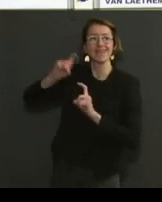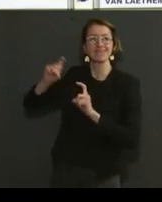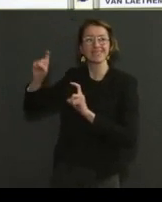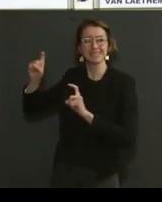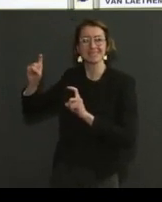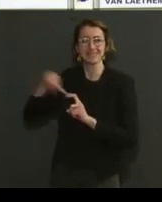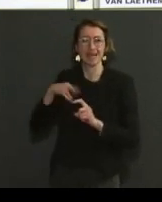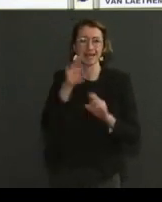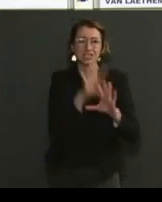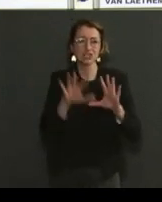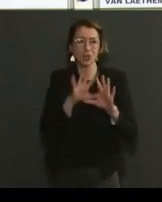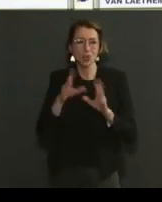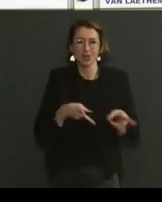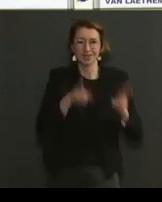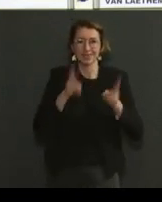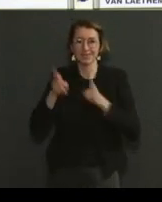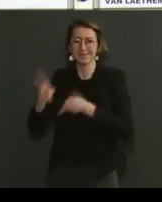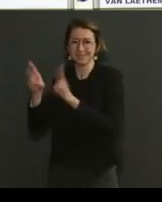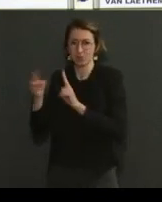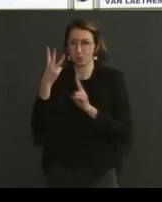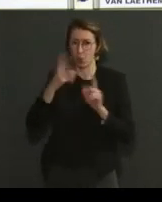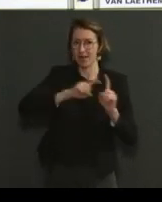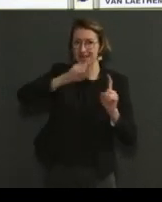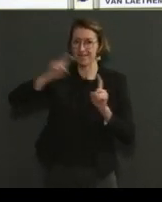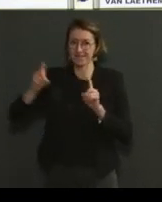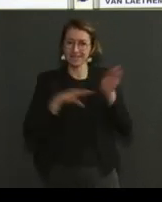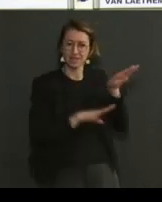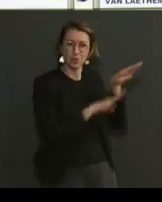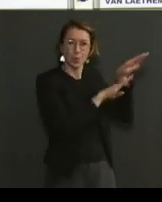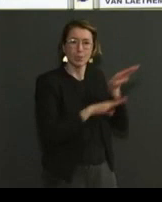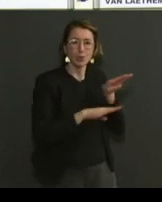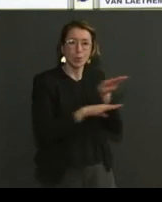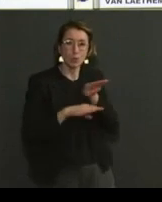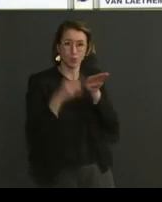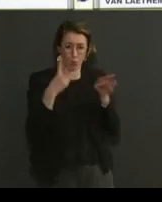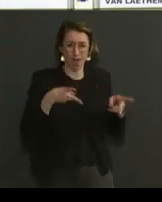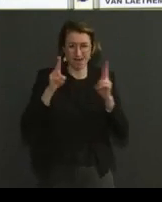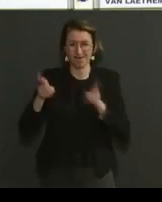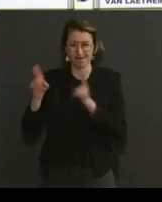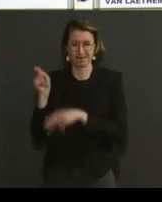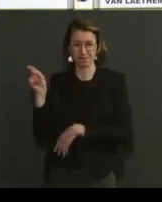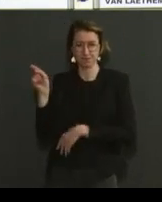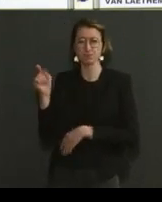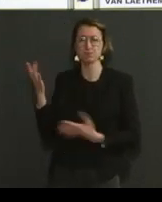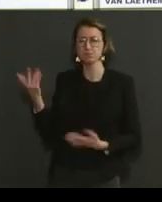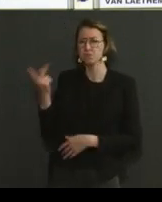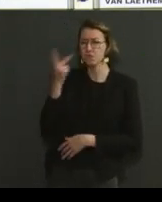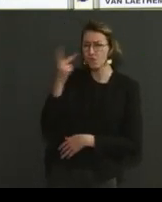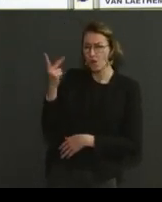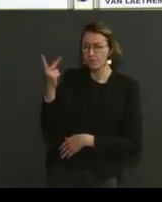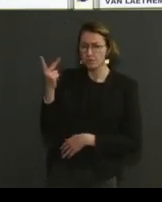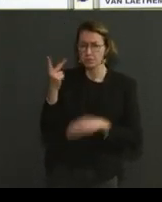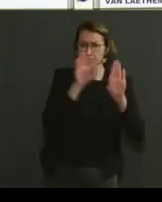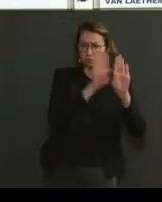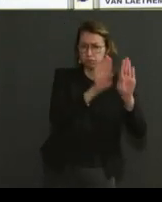vous donnent les valeurs d'excrétion de 3 parties différentes du virus. Donc, essayer de globaliser ces courbes,